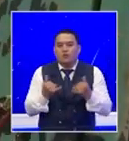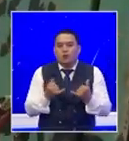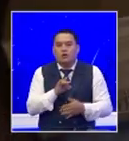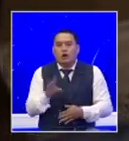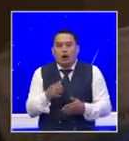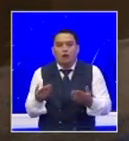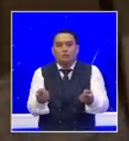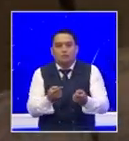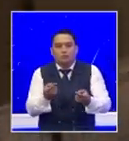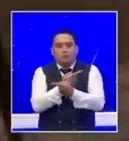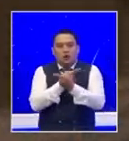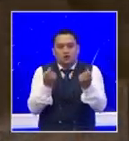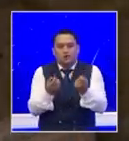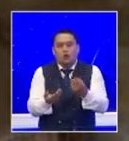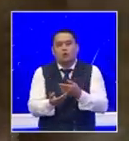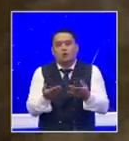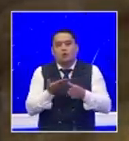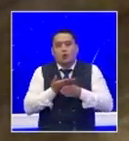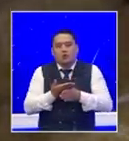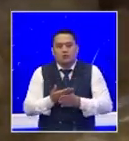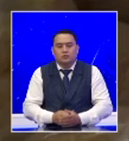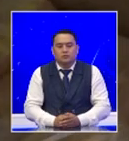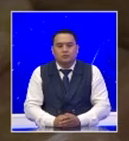республики протянуть руку помощи нуждающимся.